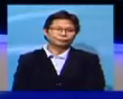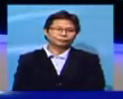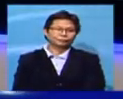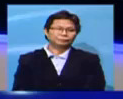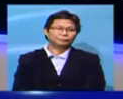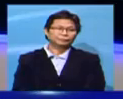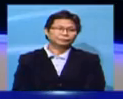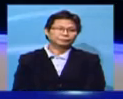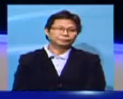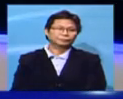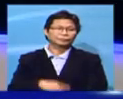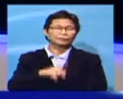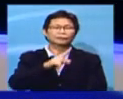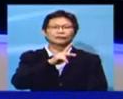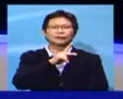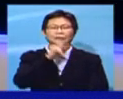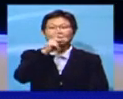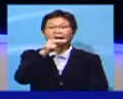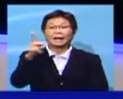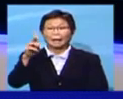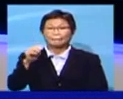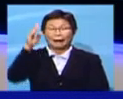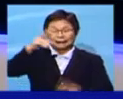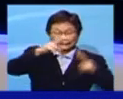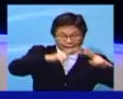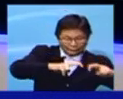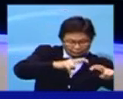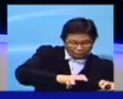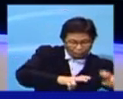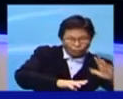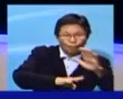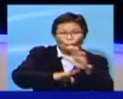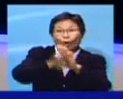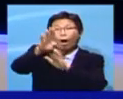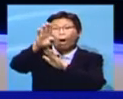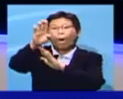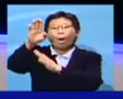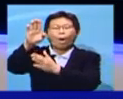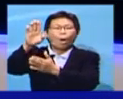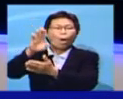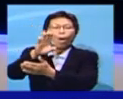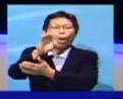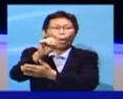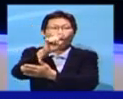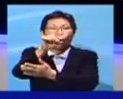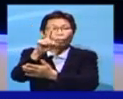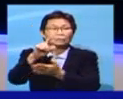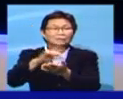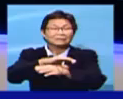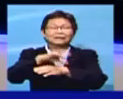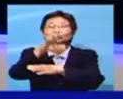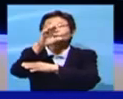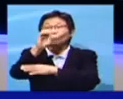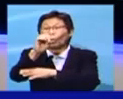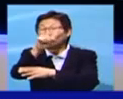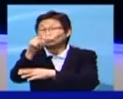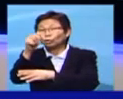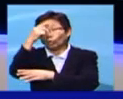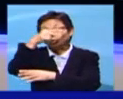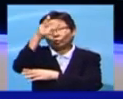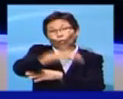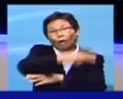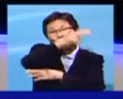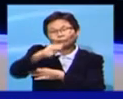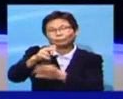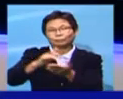rendah Kementerian kesihatan akan mengkaji permintaan pertubuhan pengamal perubatan Ozon Malaysia untuk menyemak keputusan mengharamkan